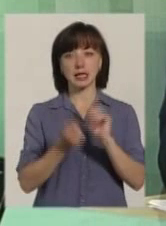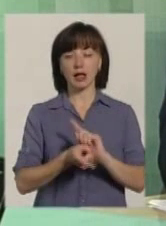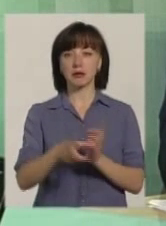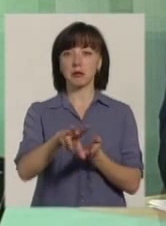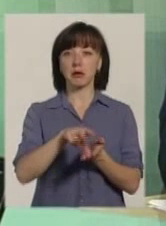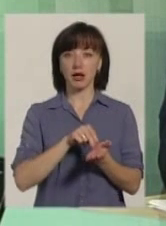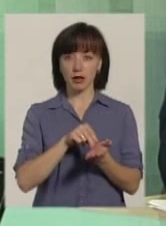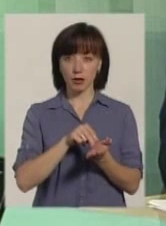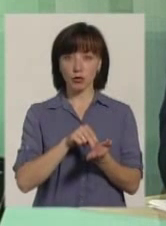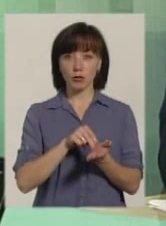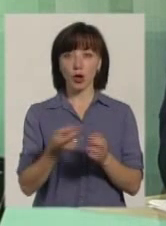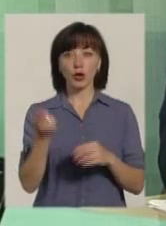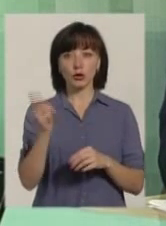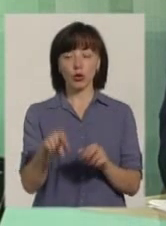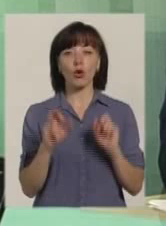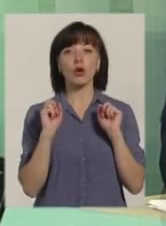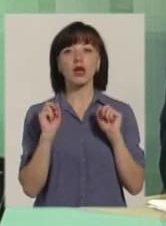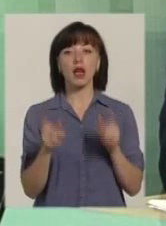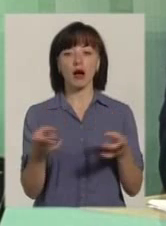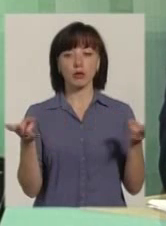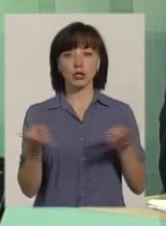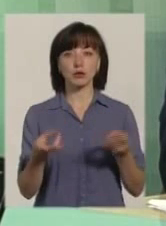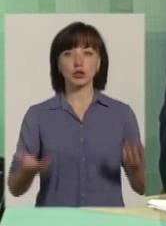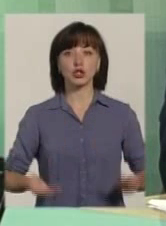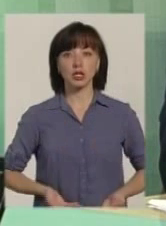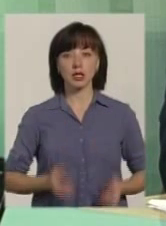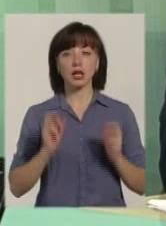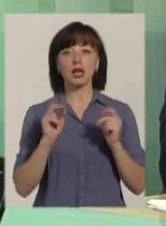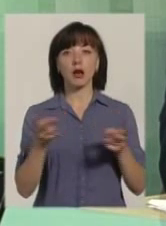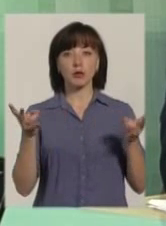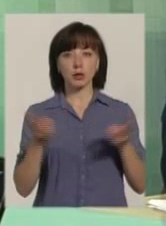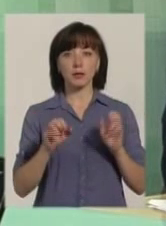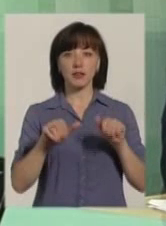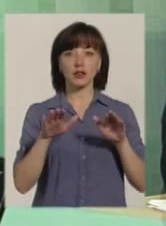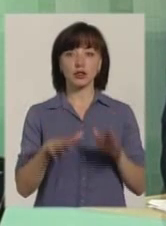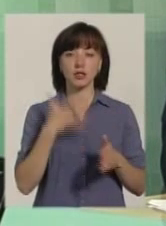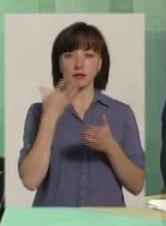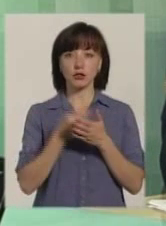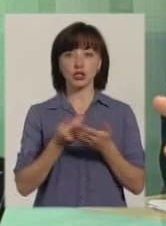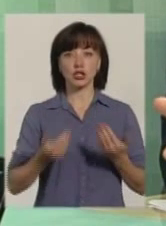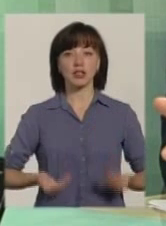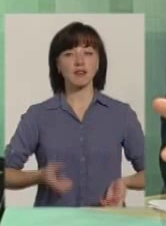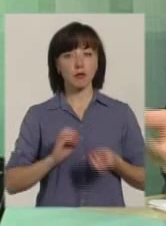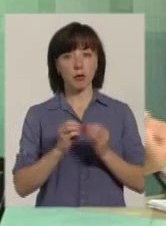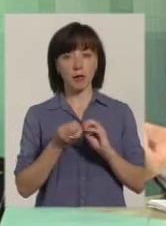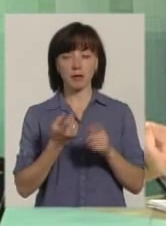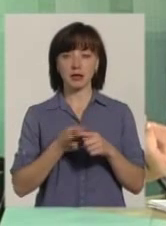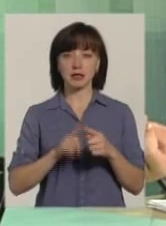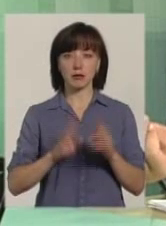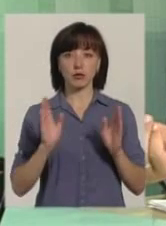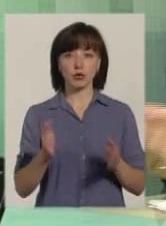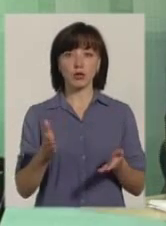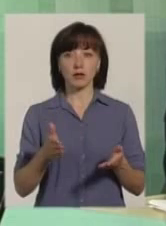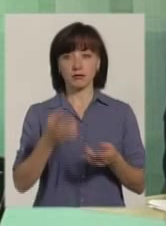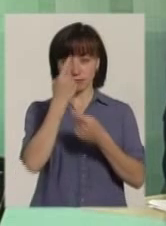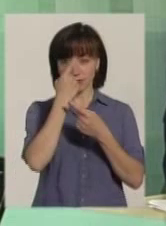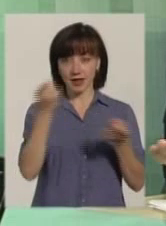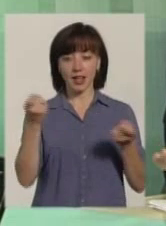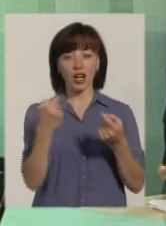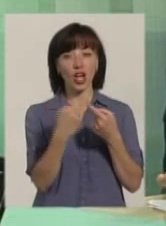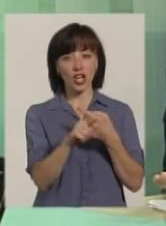мають стати прикладом того, як потрібно жити, як потрібно вирішувати свої життєві проблеми. І це буде посилом для інших.